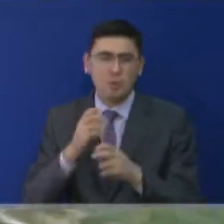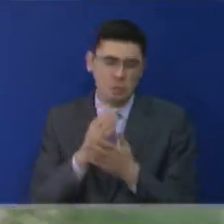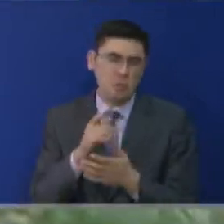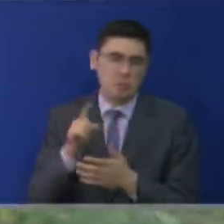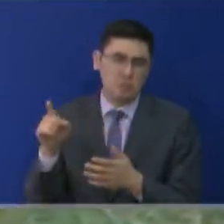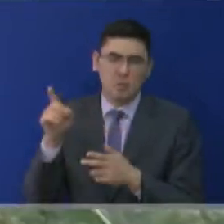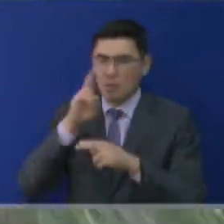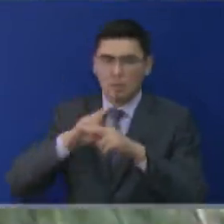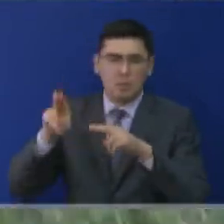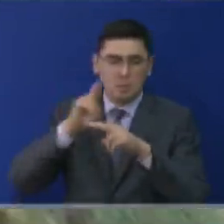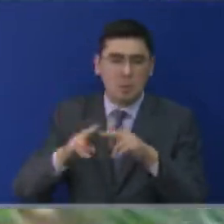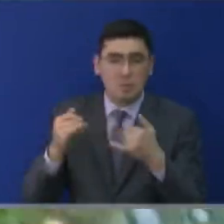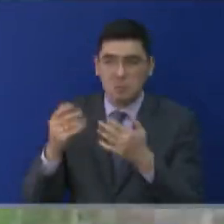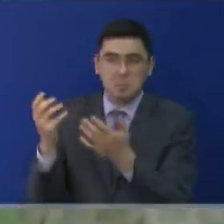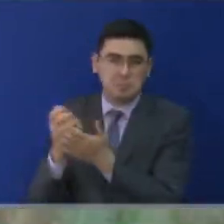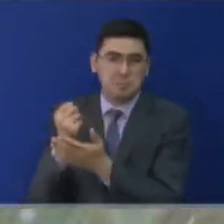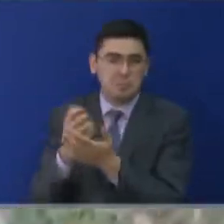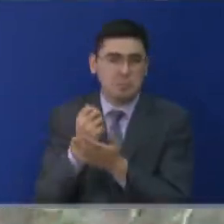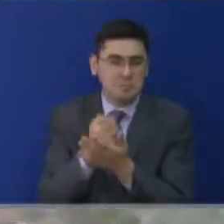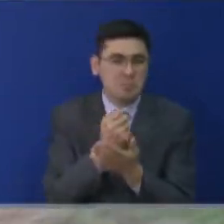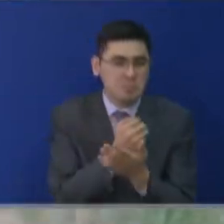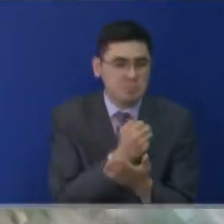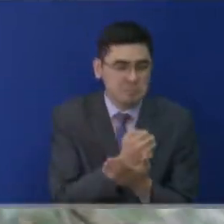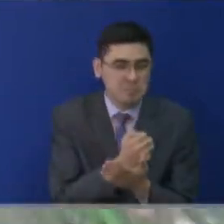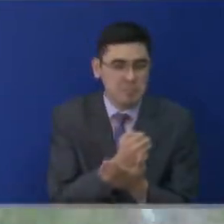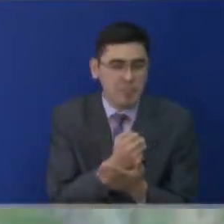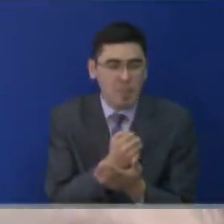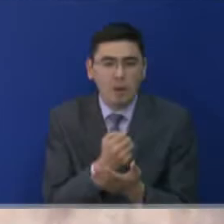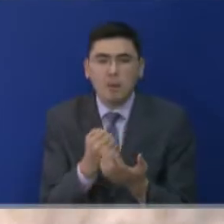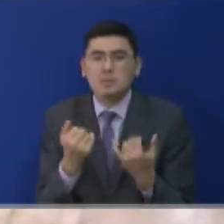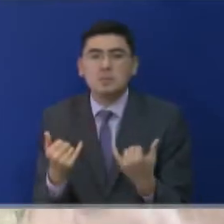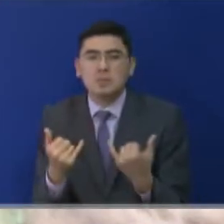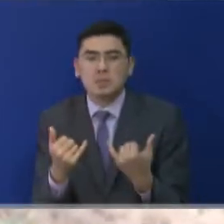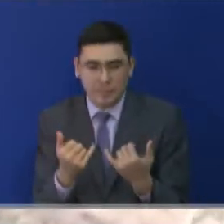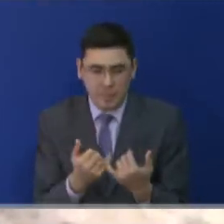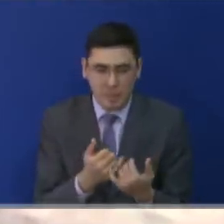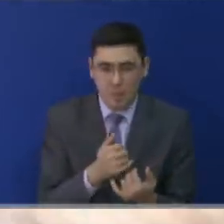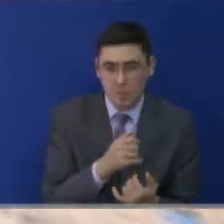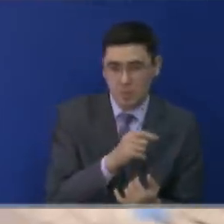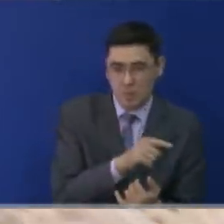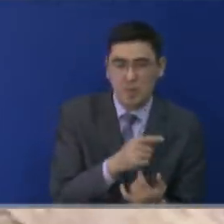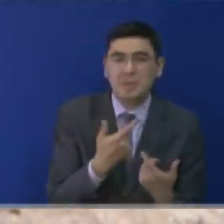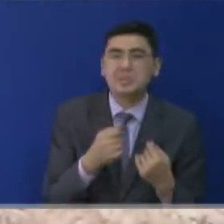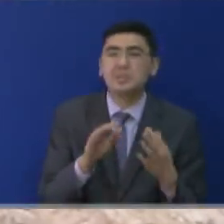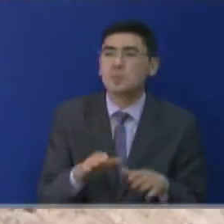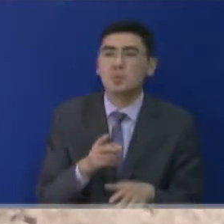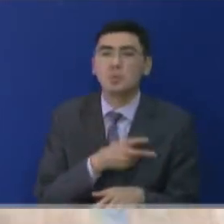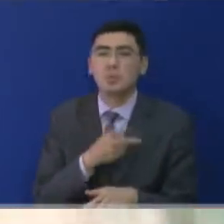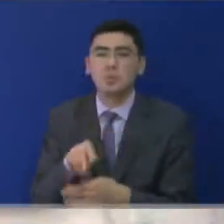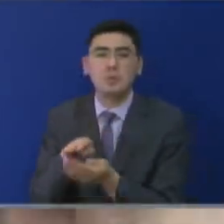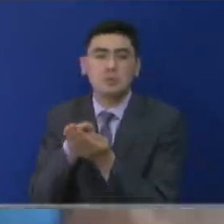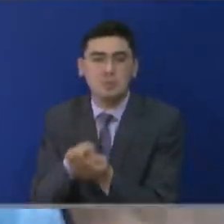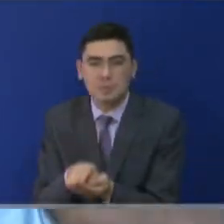сан миллиондаған сарбаздар майданнан оралмай, хабары ошарсыз кетті. Бүгінгі бейбіт күнде жауынгерлердің сүйегін тауып, оларды